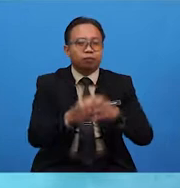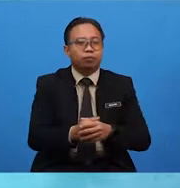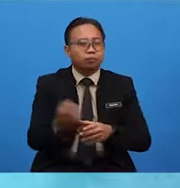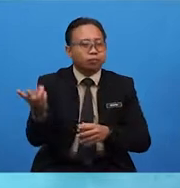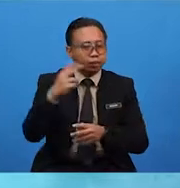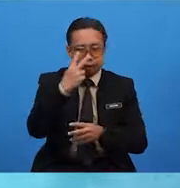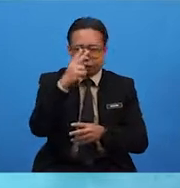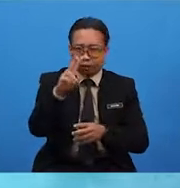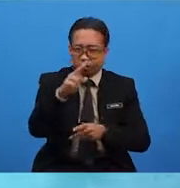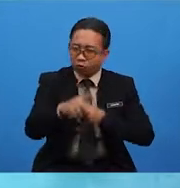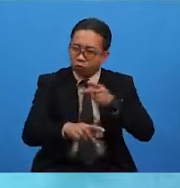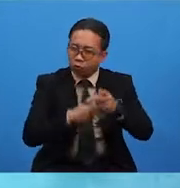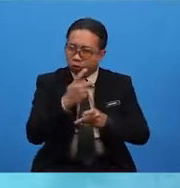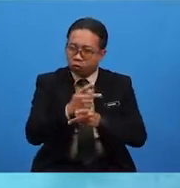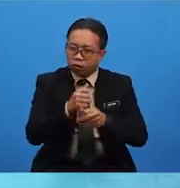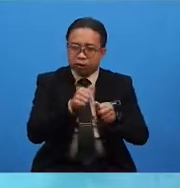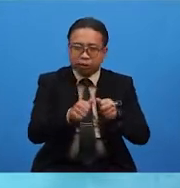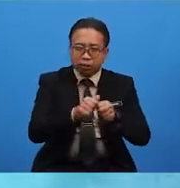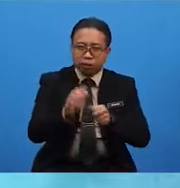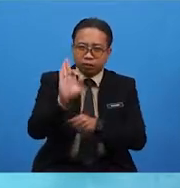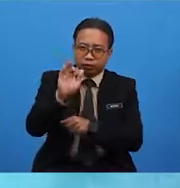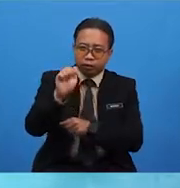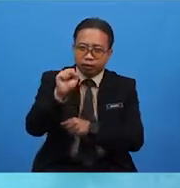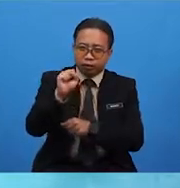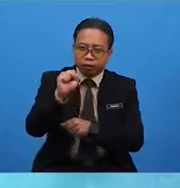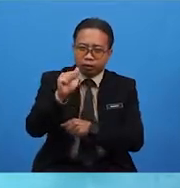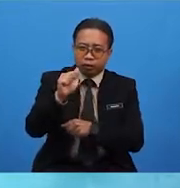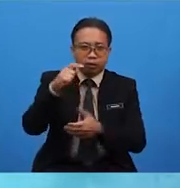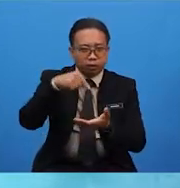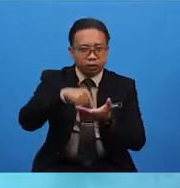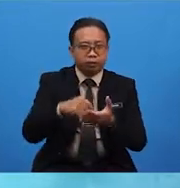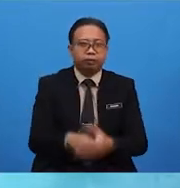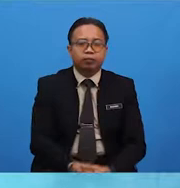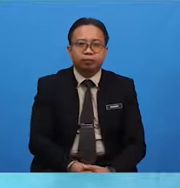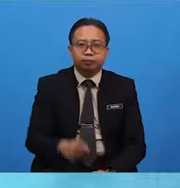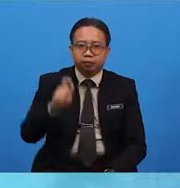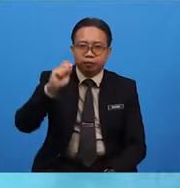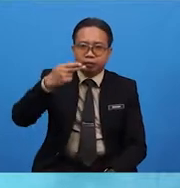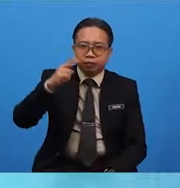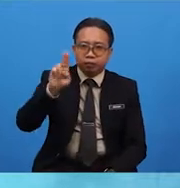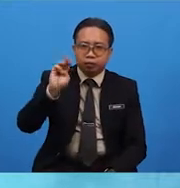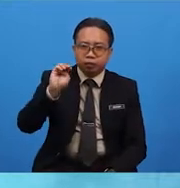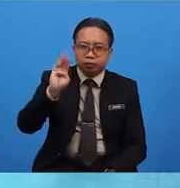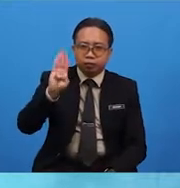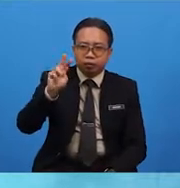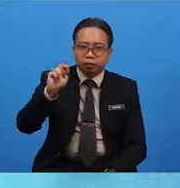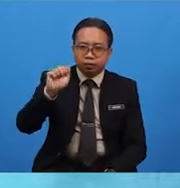Mari kita tengok proses bagi setiap pasca berikut tamnel